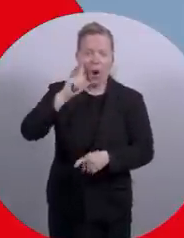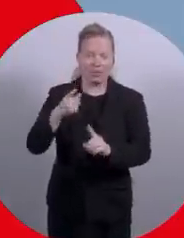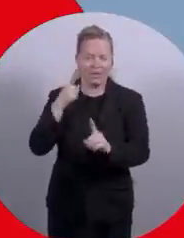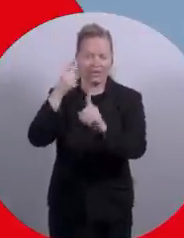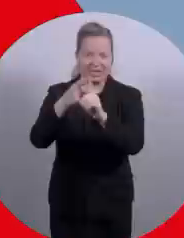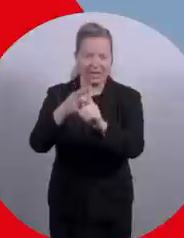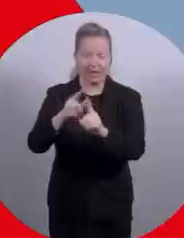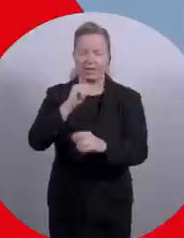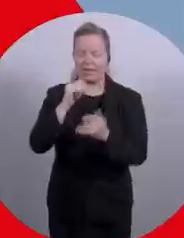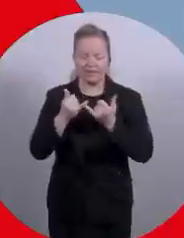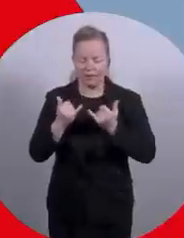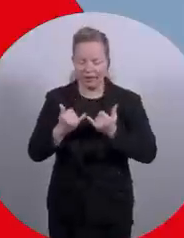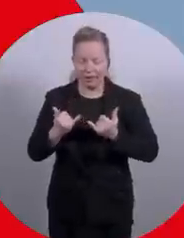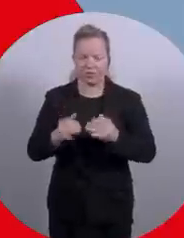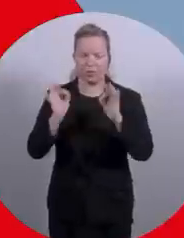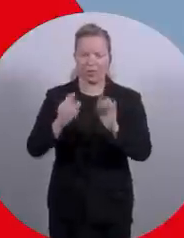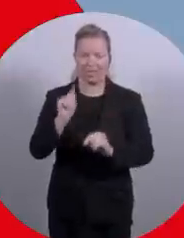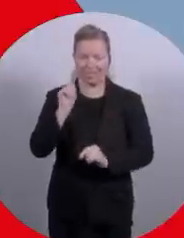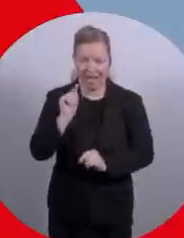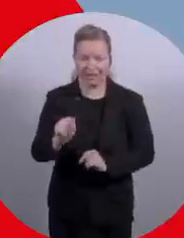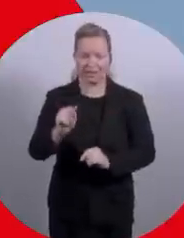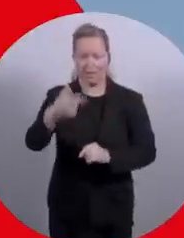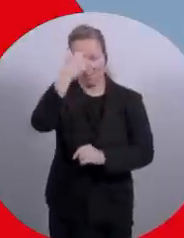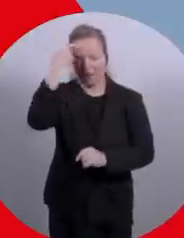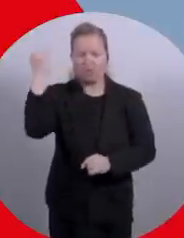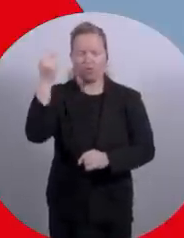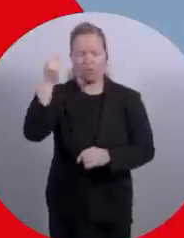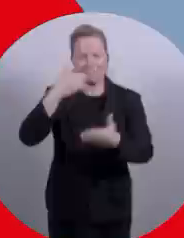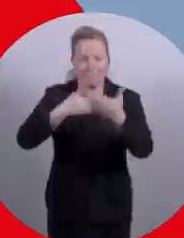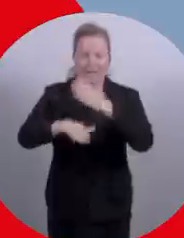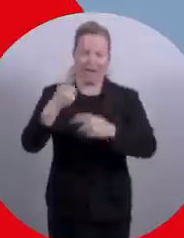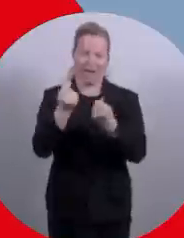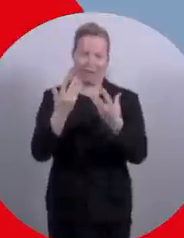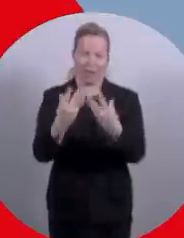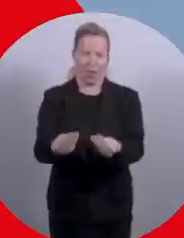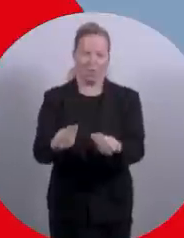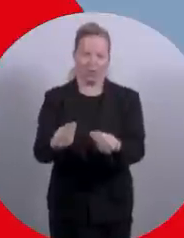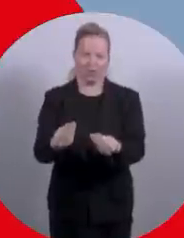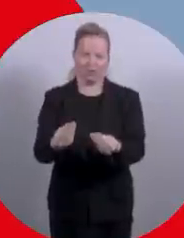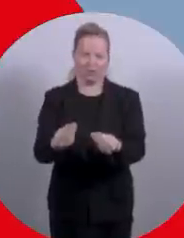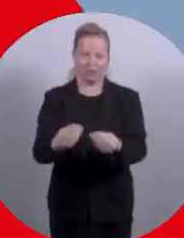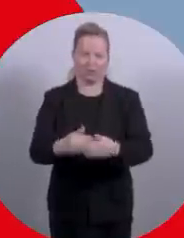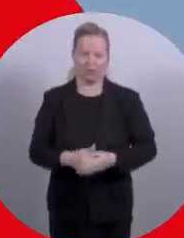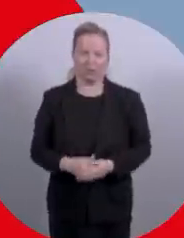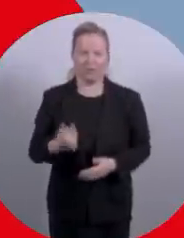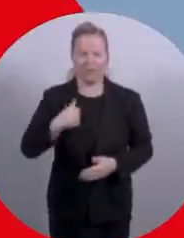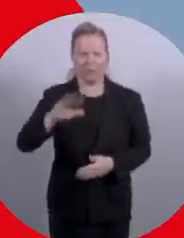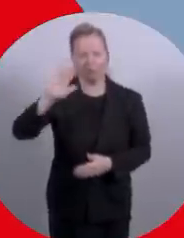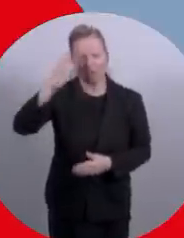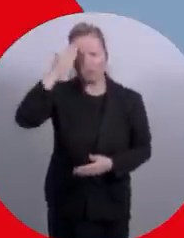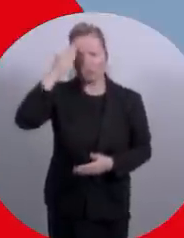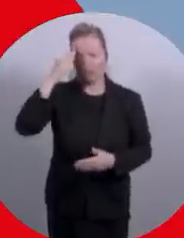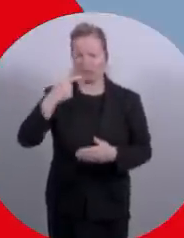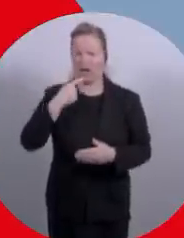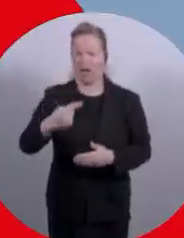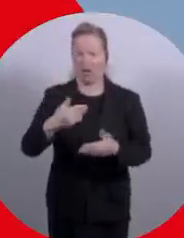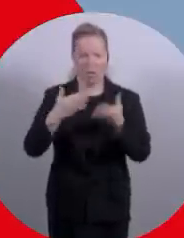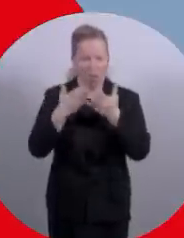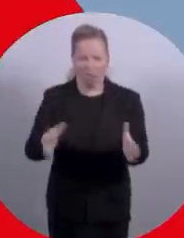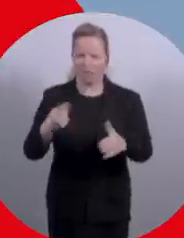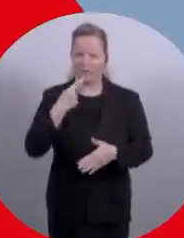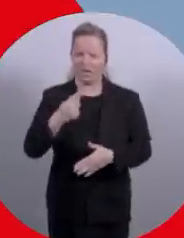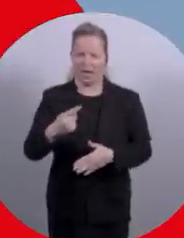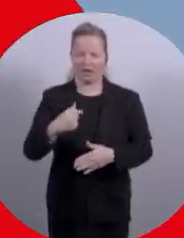die Menschen mehr Geld bekommen ich möchte nicht die sagt das ganz bewusst dann auch ganz offen